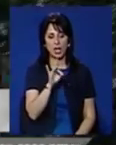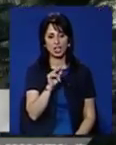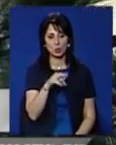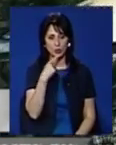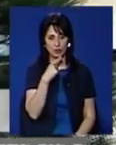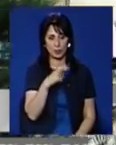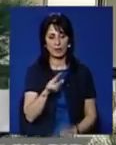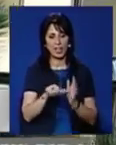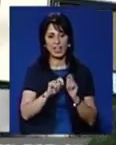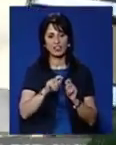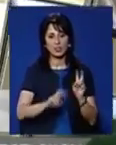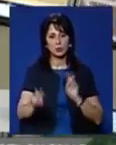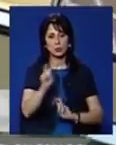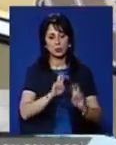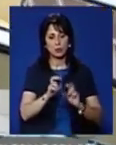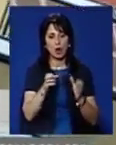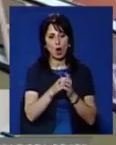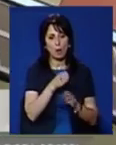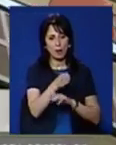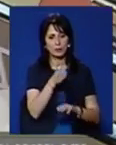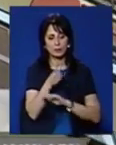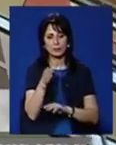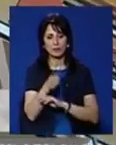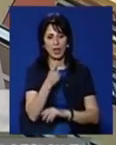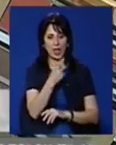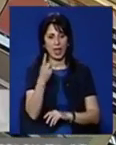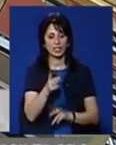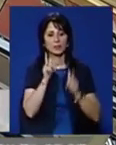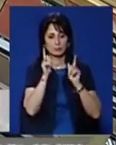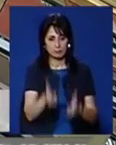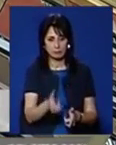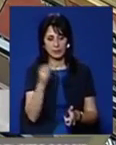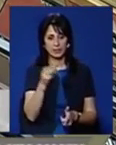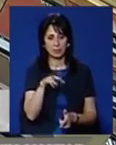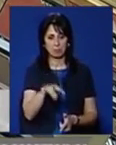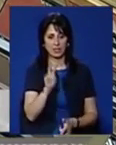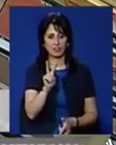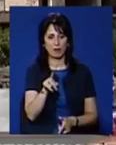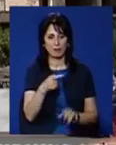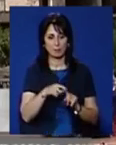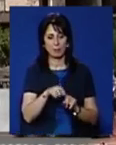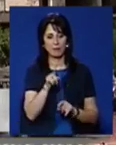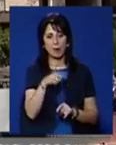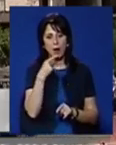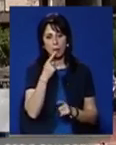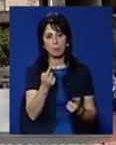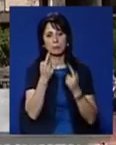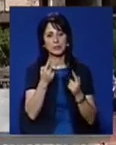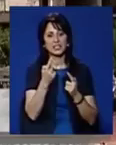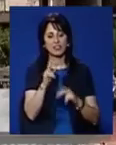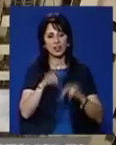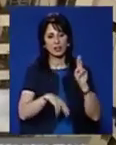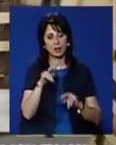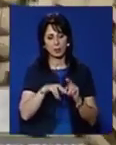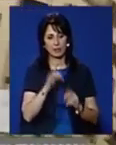რჩეულიშვილის თქმით, ინვესტორის მოსაზიდად არაერთ კომპანიას მიმართა და ერთ-ერთი ვინც დაინტერესდა სწორედ კვადრატი იყო. მისი თქმით, მსხვილი